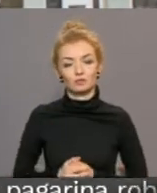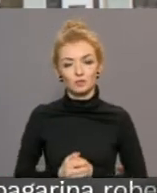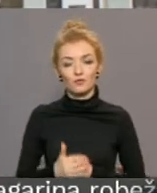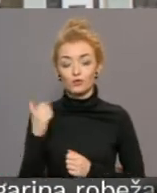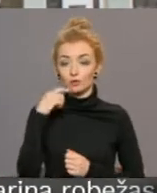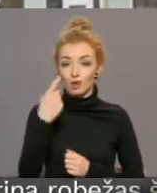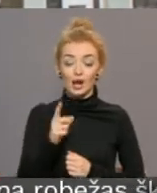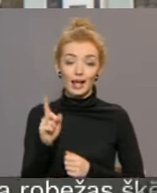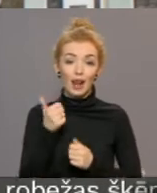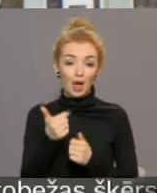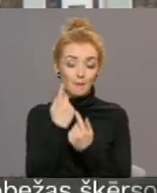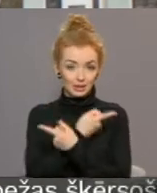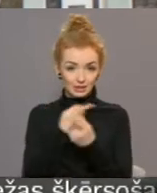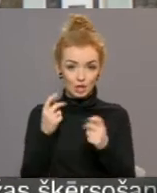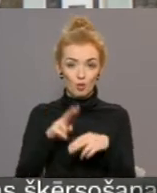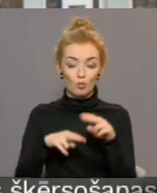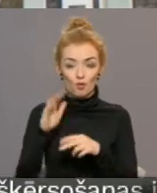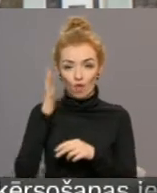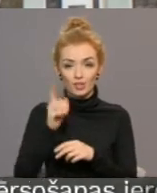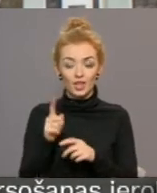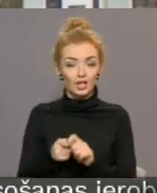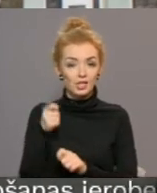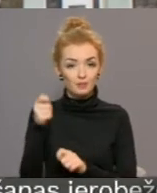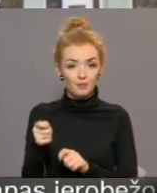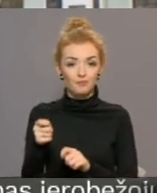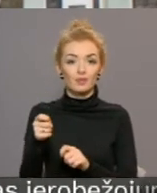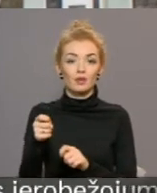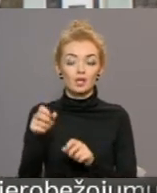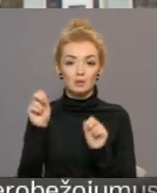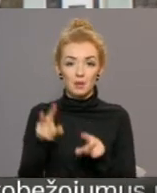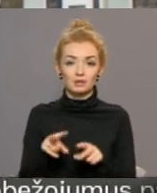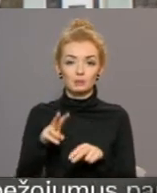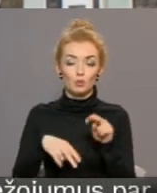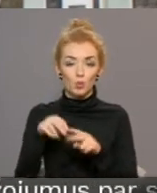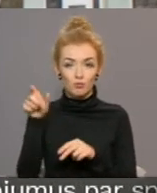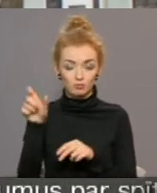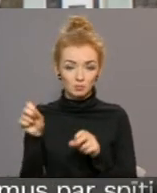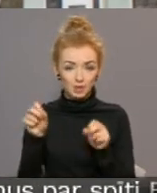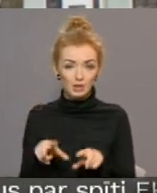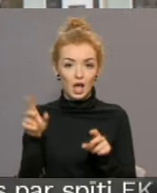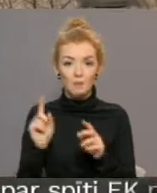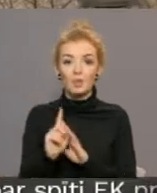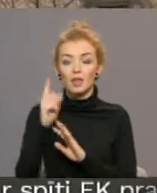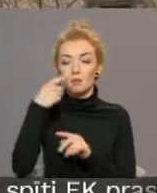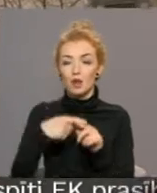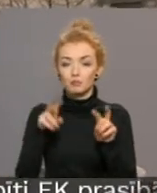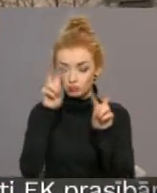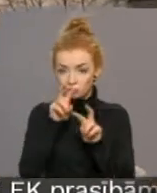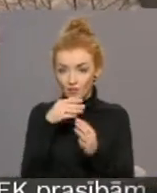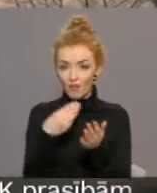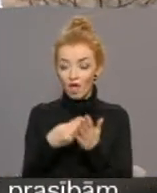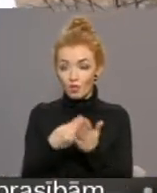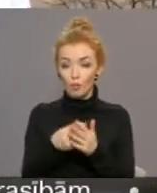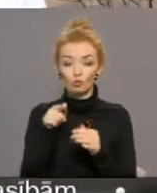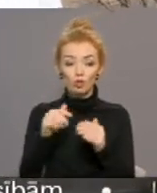visā stāstā labas ziņas. Būvvaldē ir iesniegts certificēta būvspeciālista pirmatnējais izvērtējums. Principā